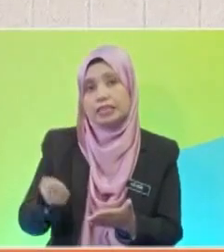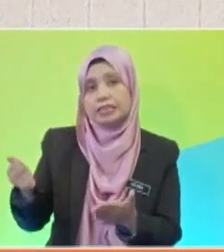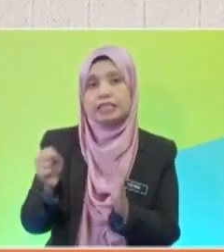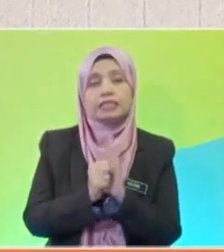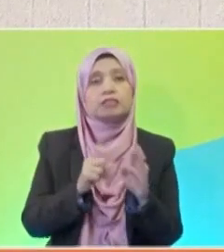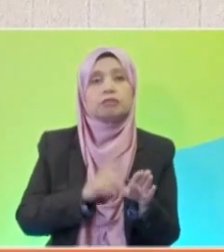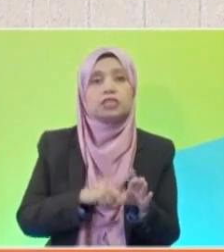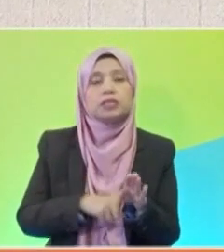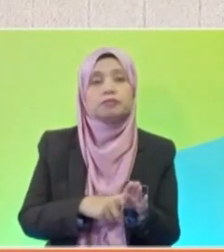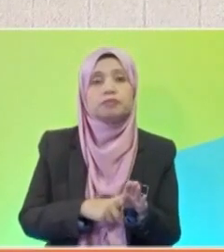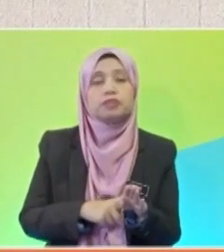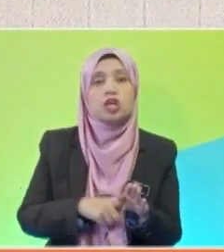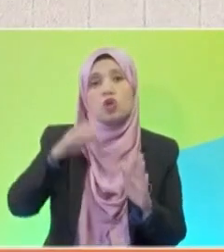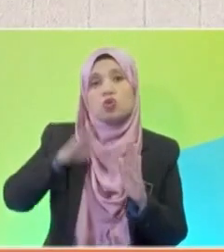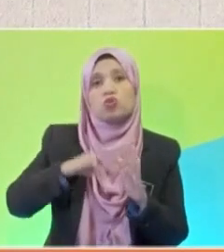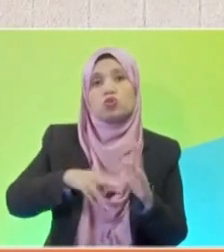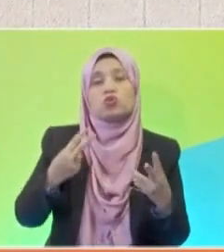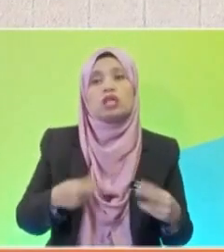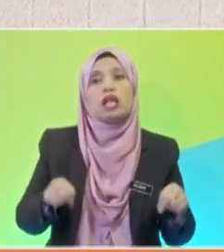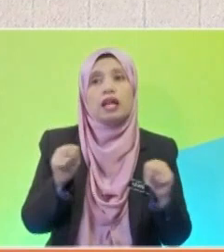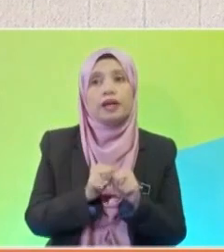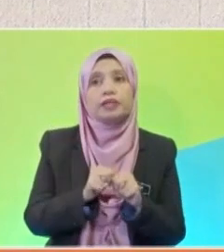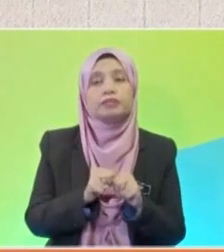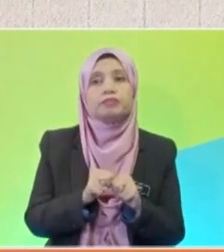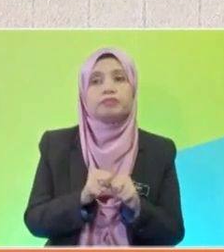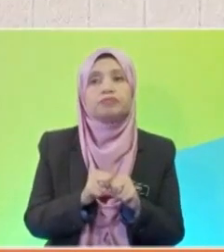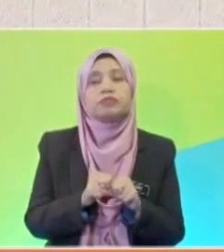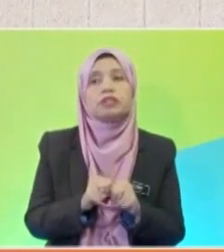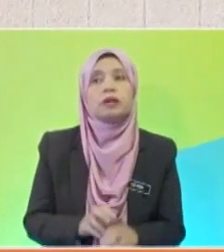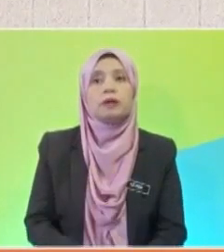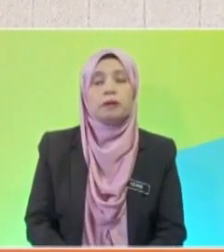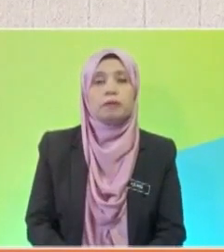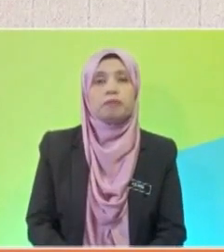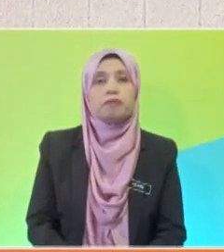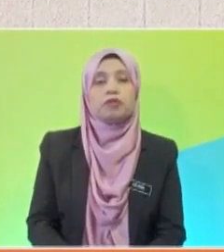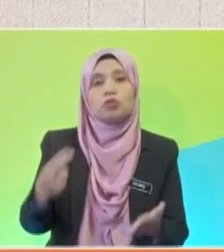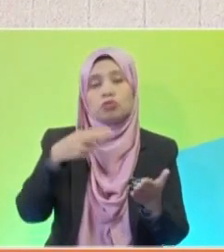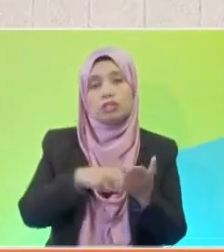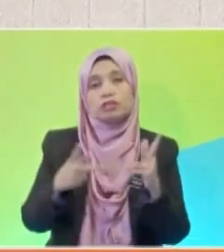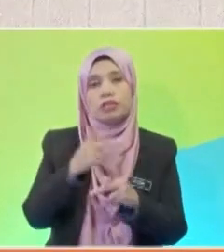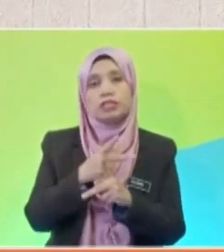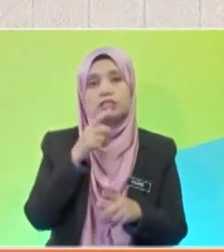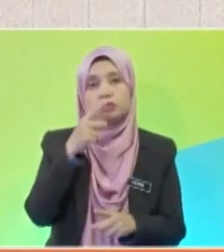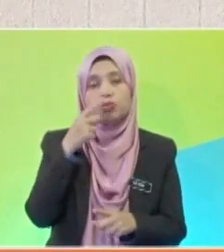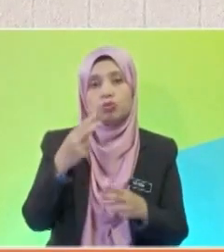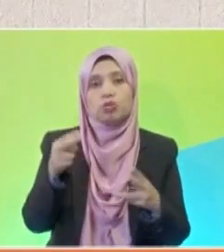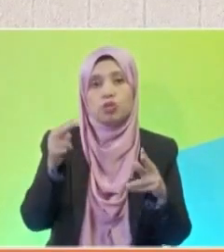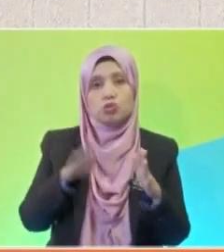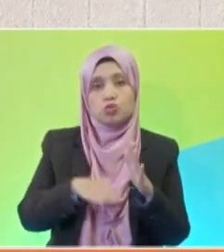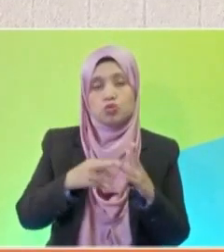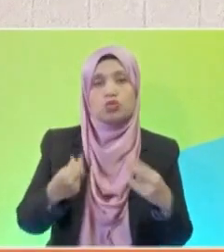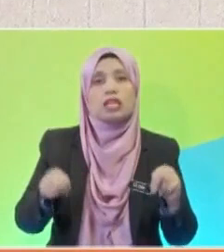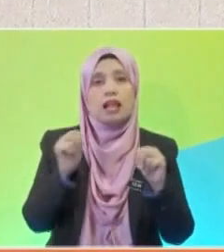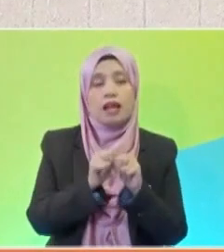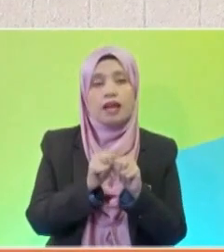dan seterusnya adalah susut nilai. Susut nilai lagi, Nisa. Tadi pun susut nilai. Yeah. Ni pun susut nilai. Berulang, berulang, berulang. Okey, jika dalam soalan tak